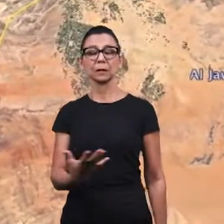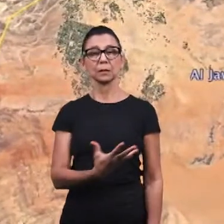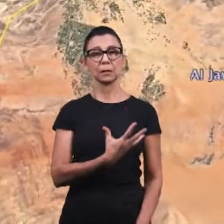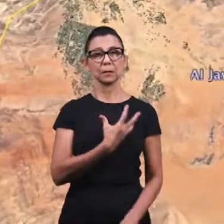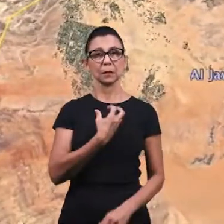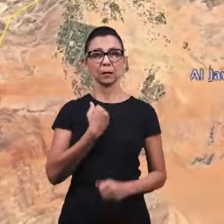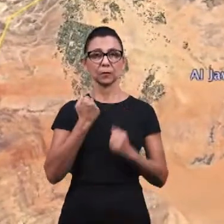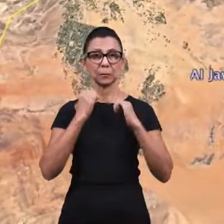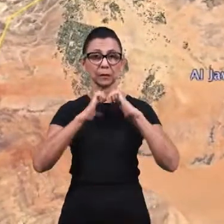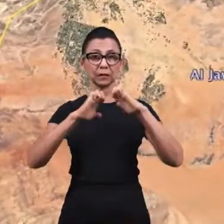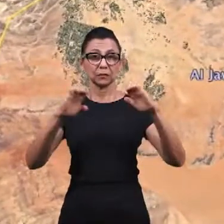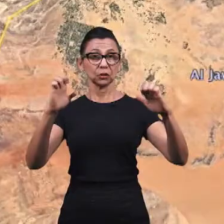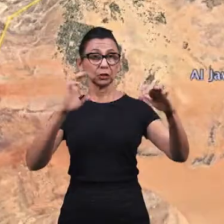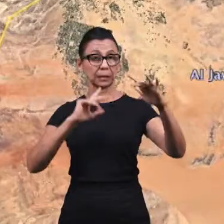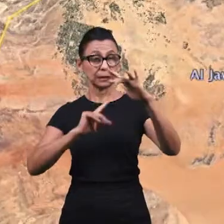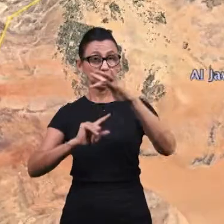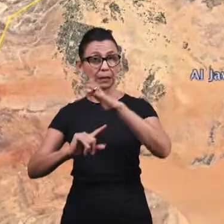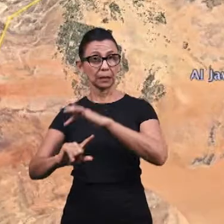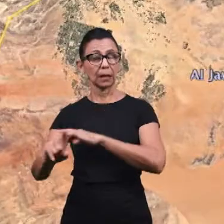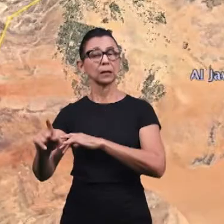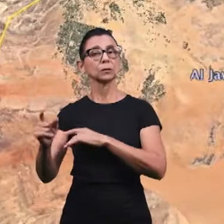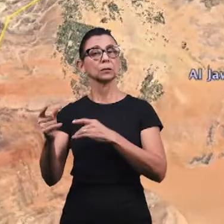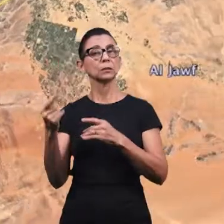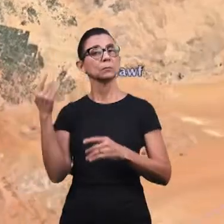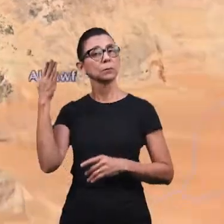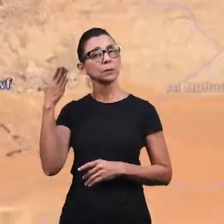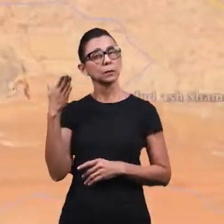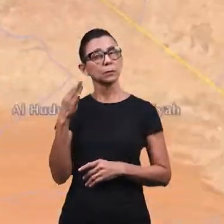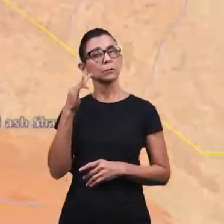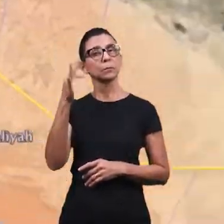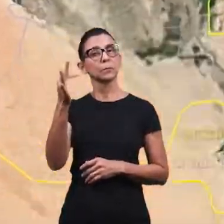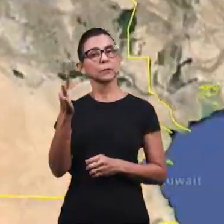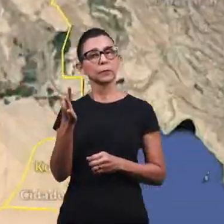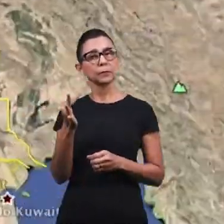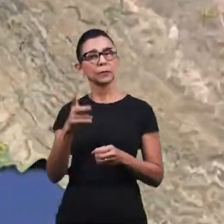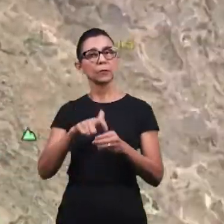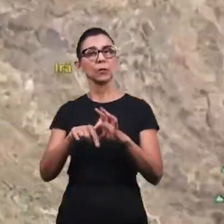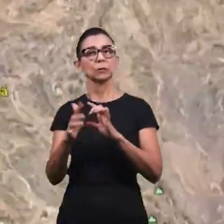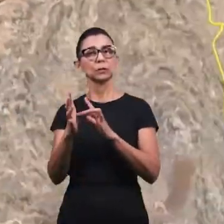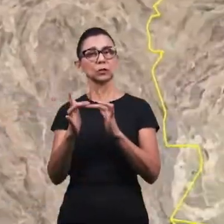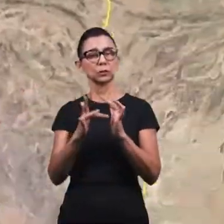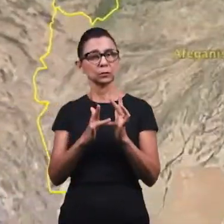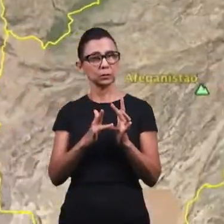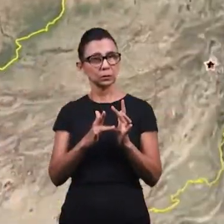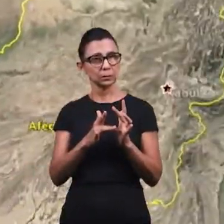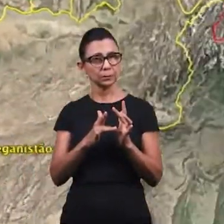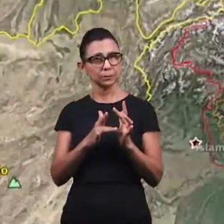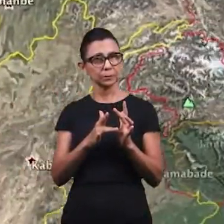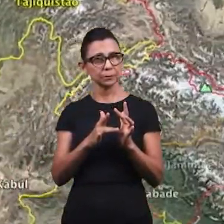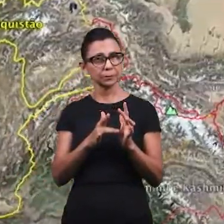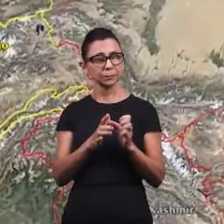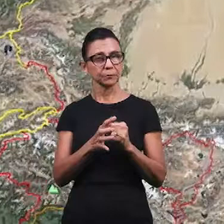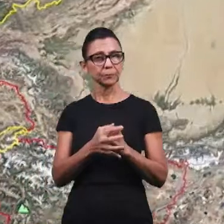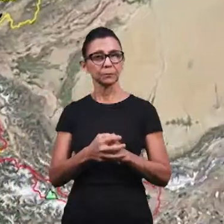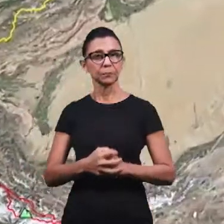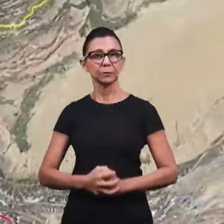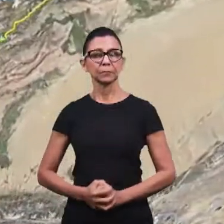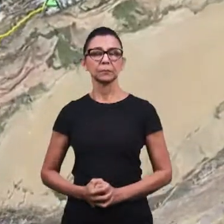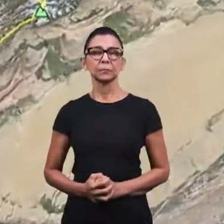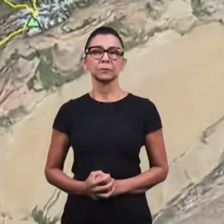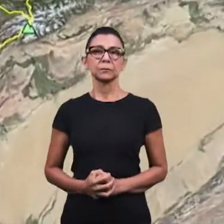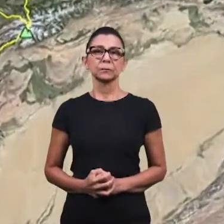Jésus à la veille de sa mort à la croix du Calvaire. Des personnes de toutes les parties du monde sont touchées